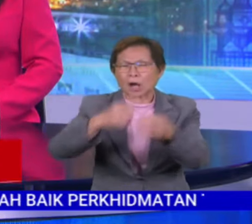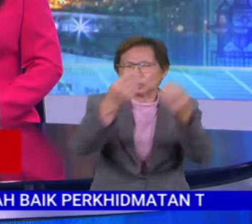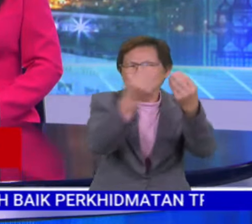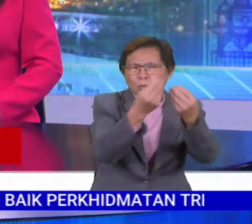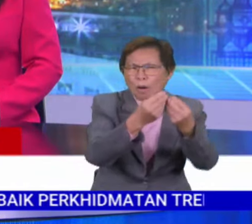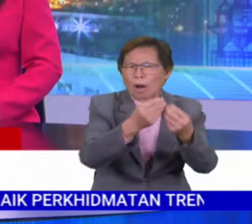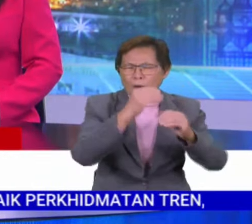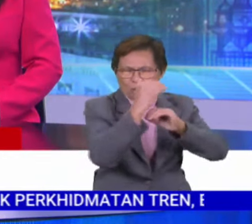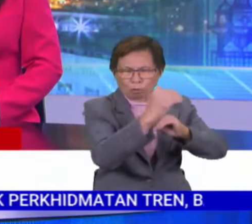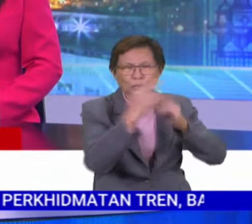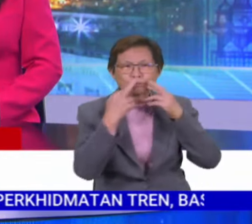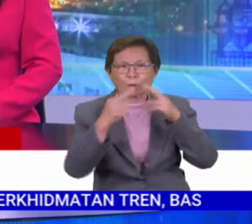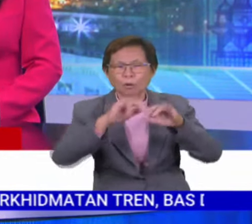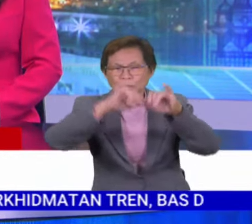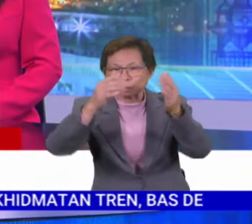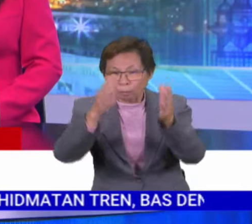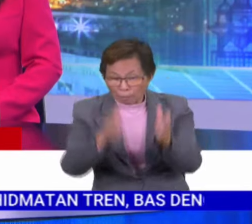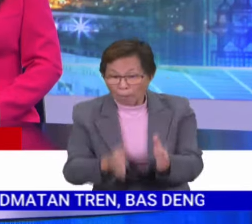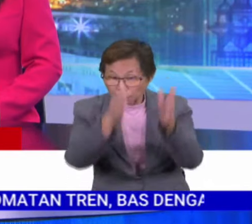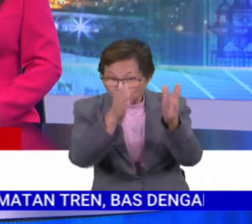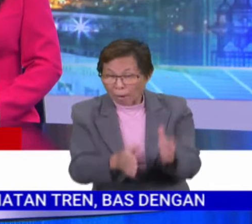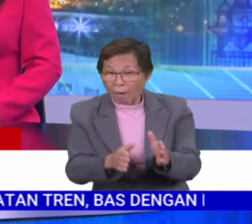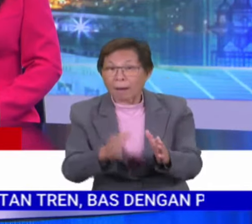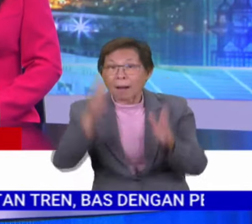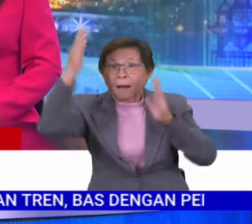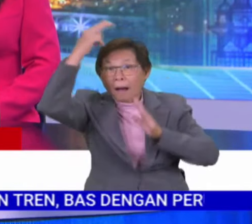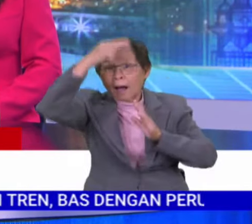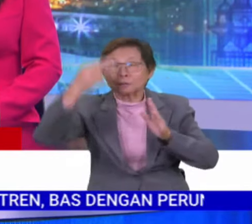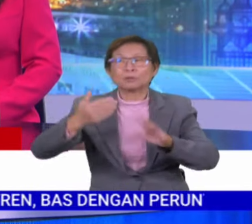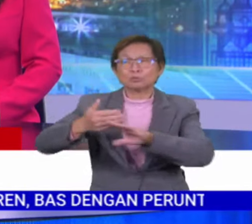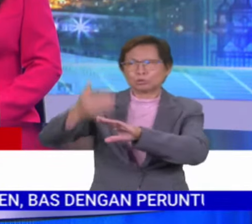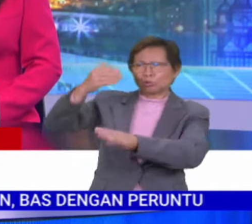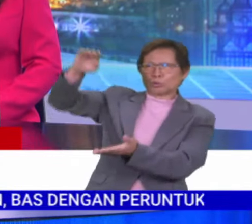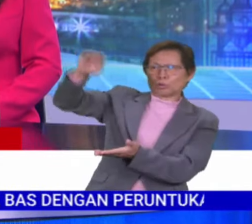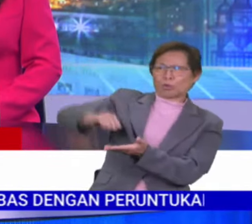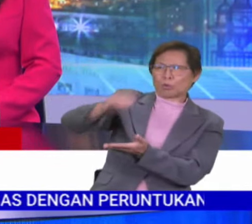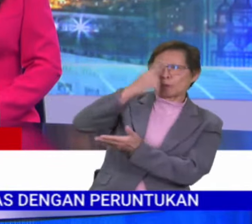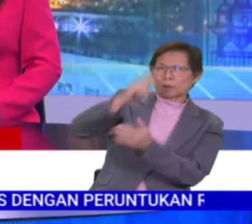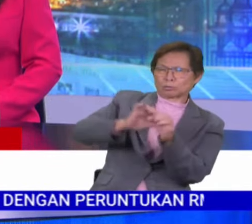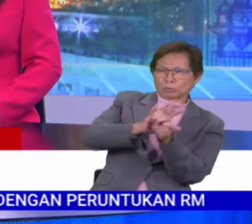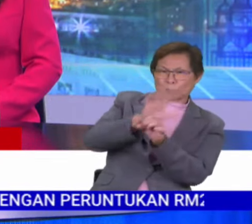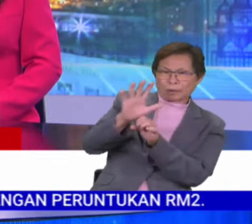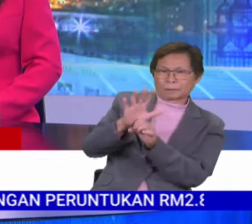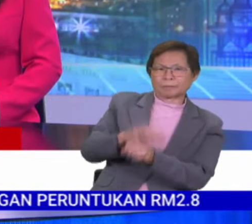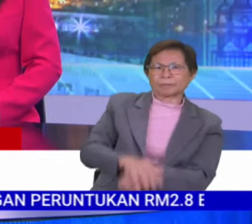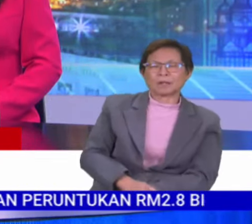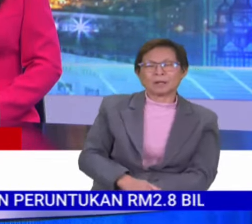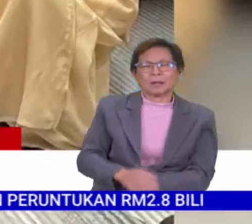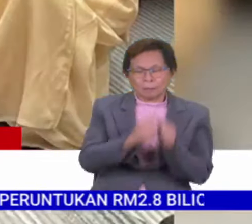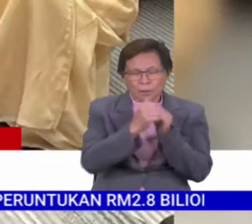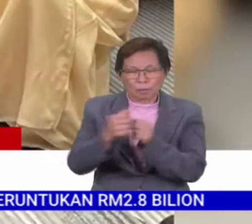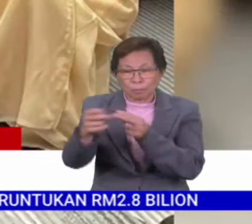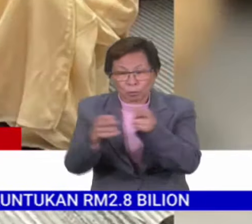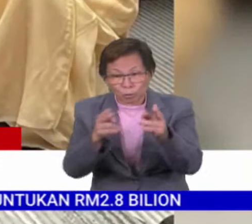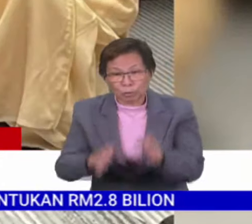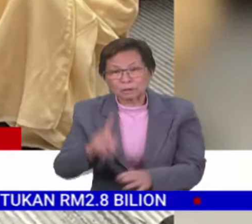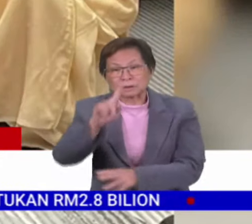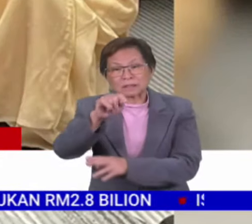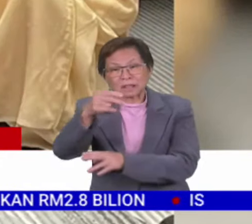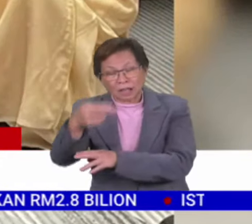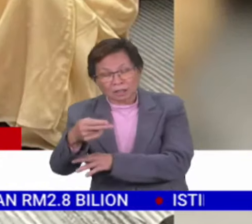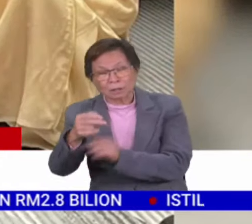jumlah asal kuota rasmi Jemaah Haji Malaysia yang sebelum ini dikurangkan akibat COVID-19. Beliau bersama pengurusan Tabung